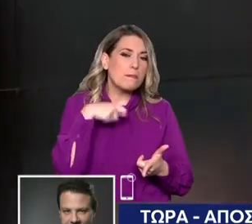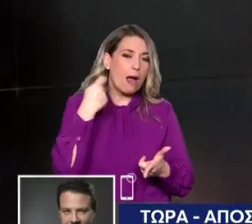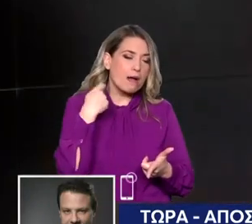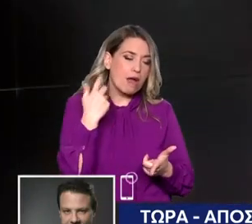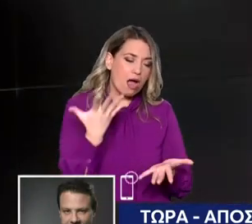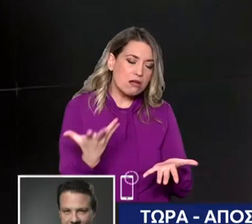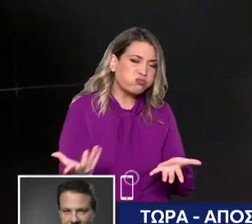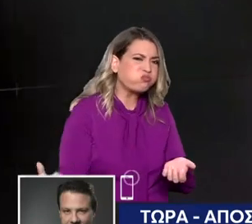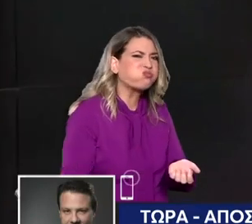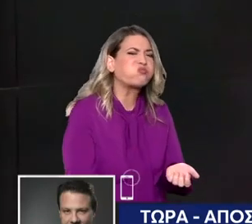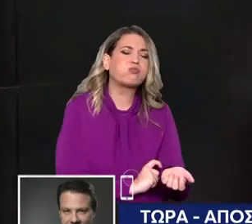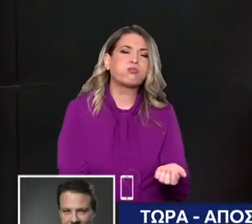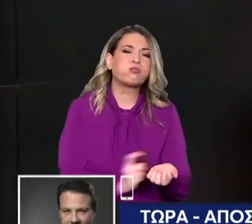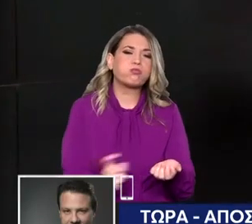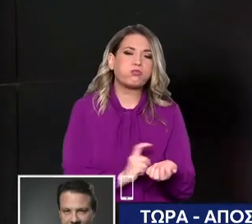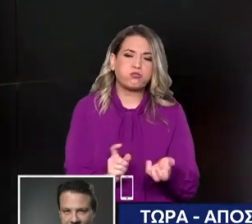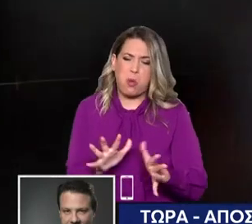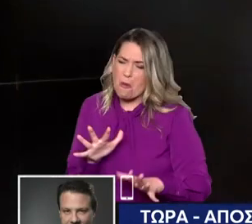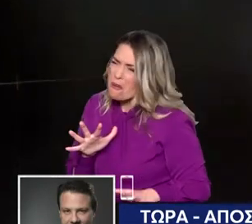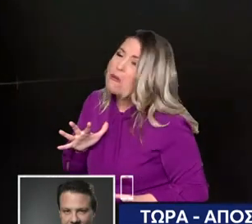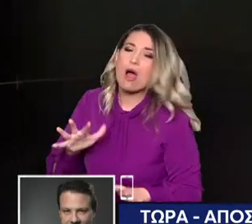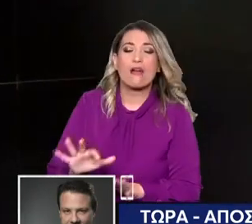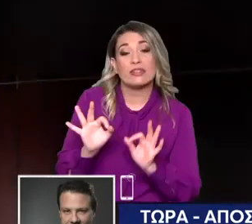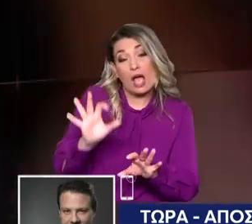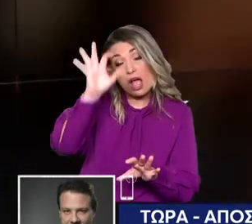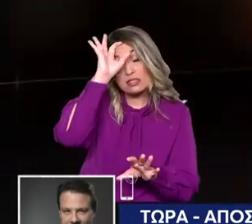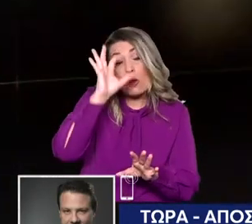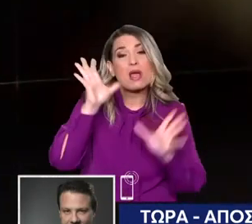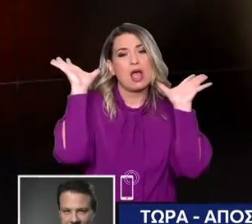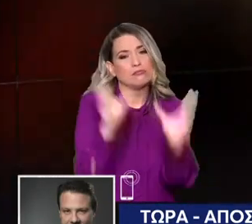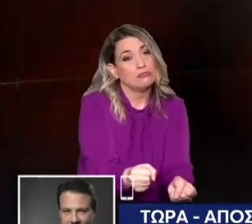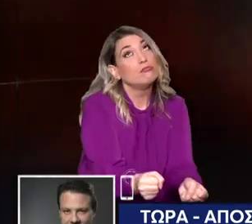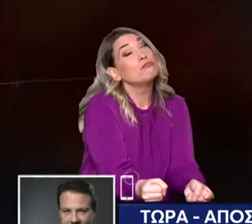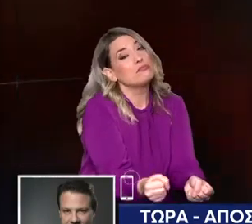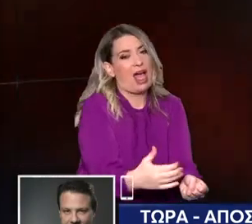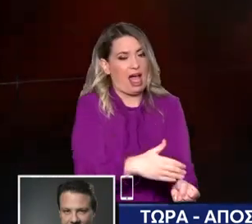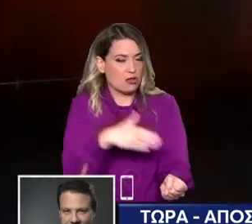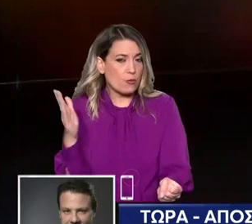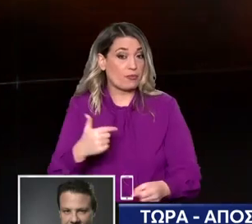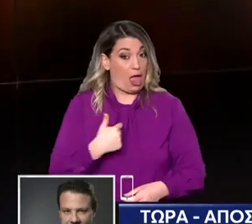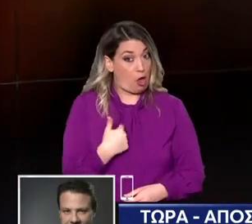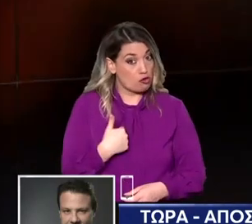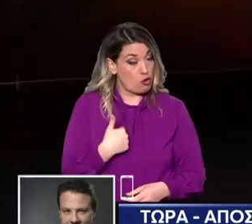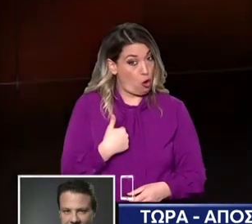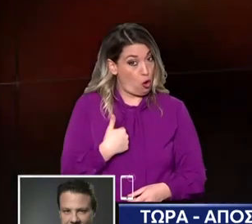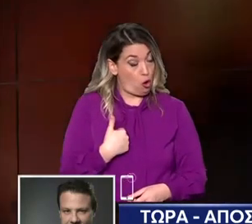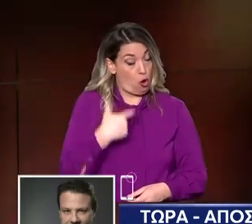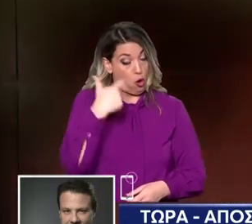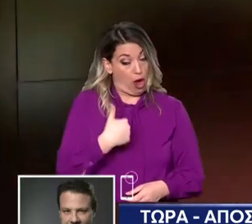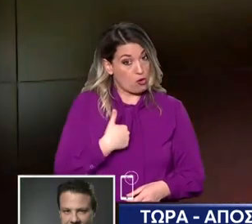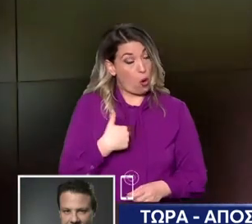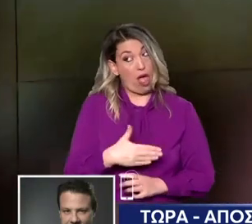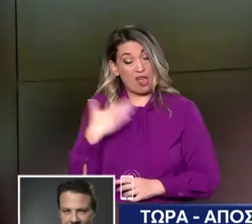έξω βγήκα καιι εγώ μαζί της να προσπαθήσω να τη ηρεμήσω ε μετά η κόρη της η 19χρονη και αυτή